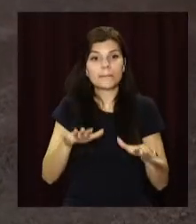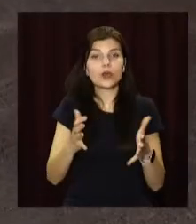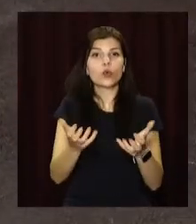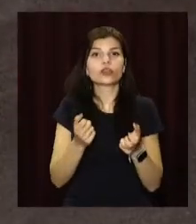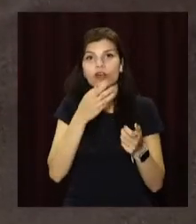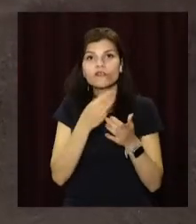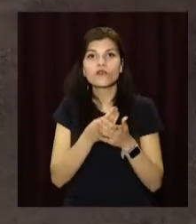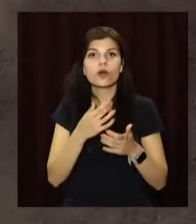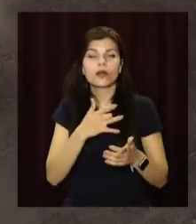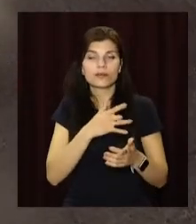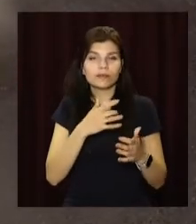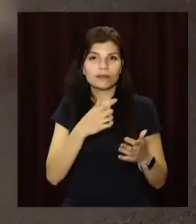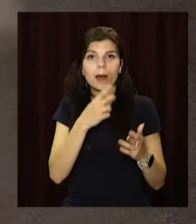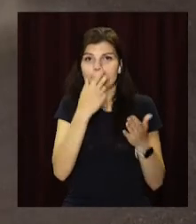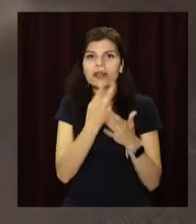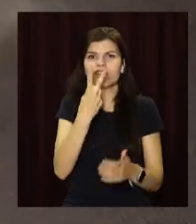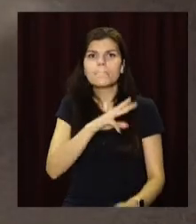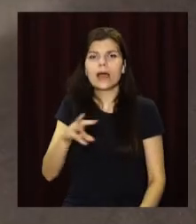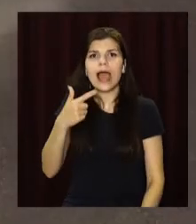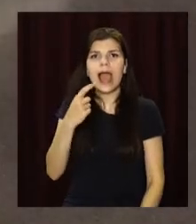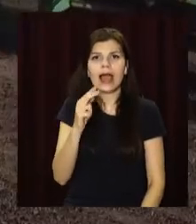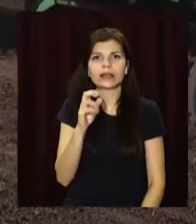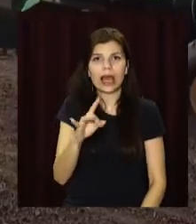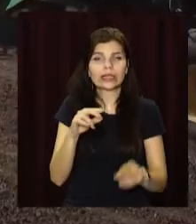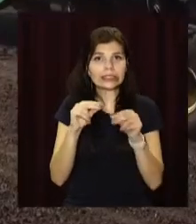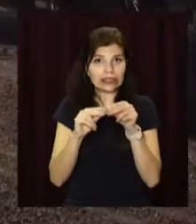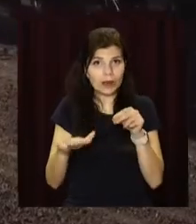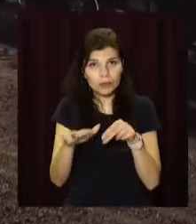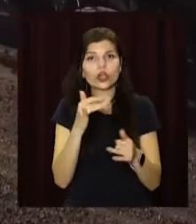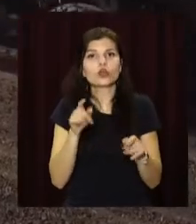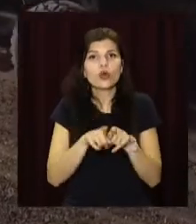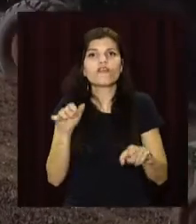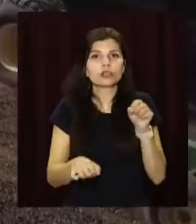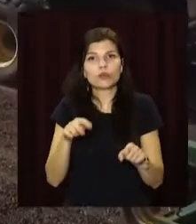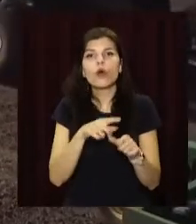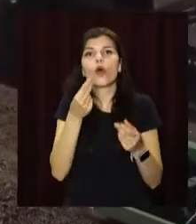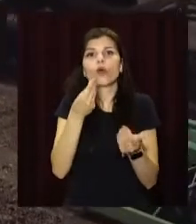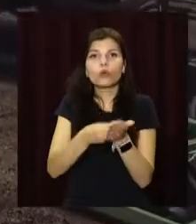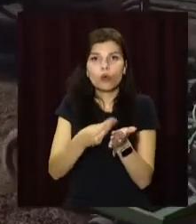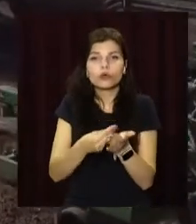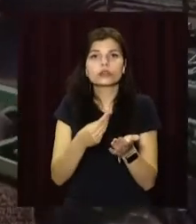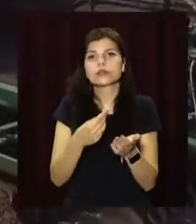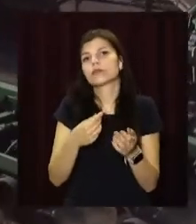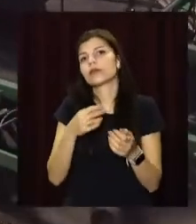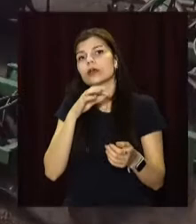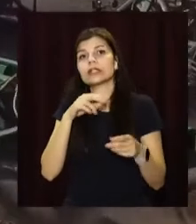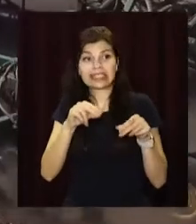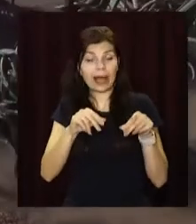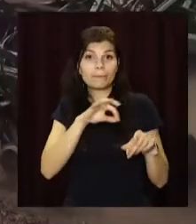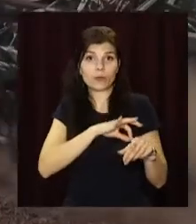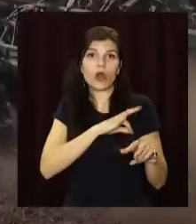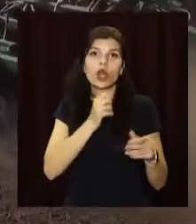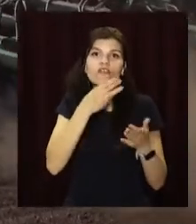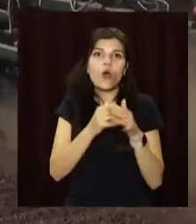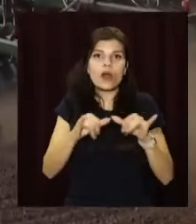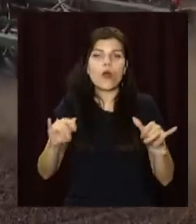у свою власність понад 2 мільйона гектар землі, а також можливість спрямовувати кошти від землекористування на свій